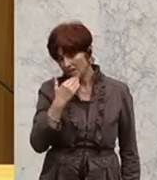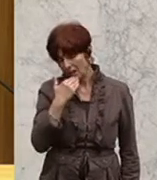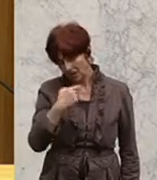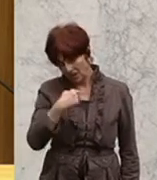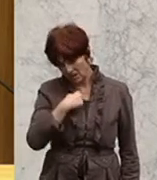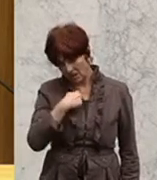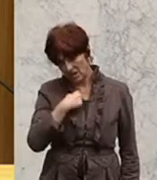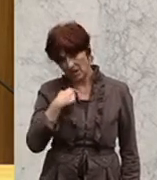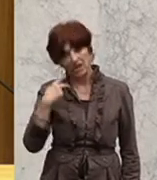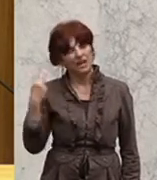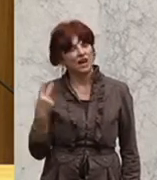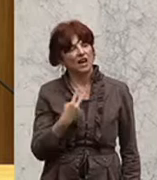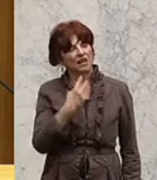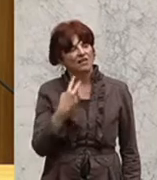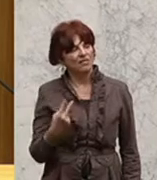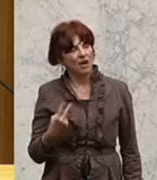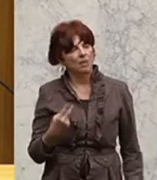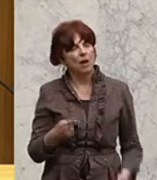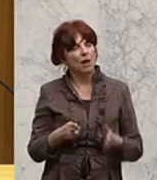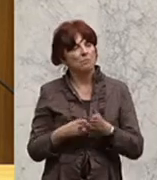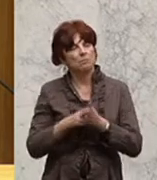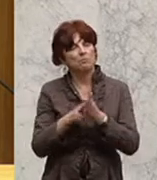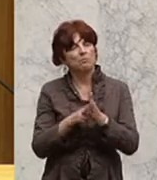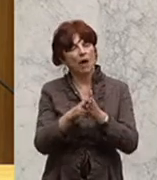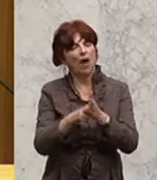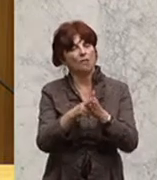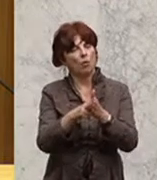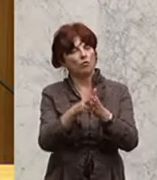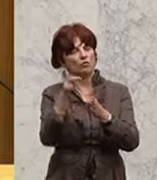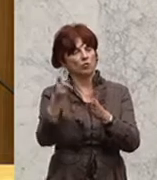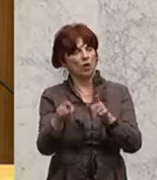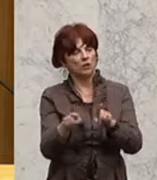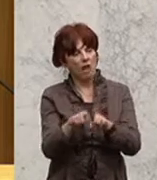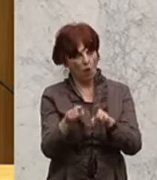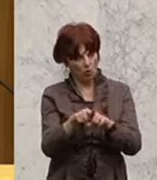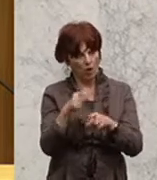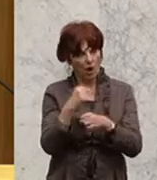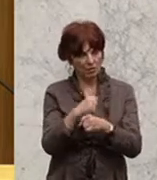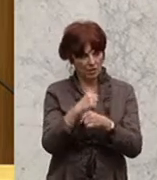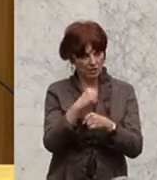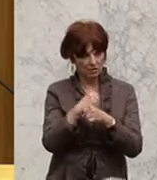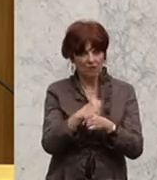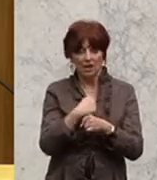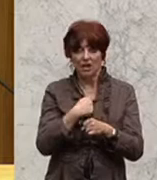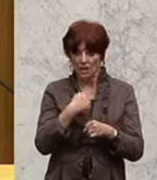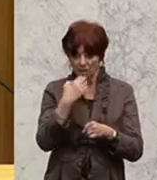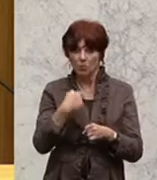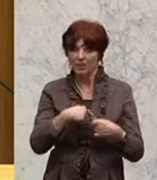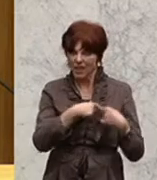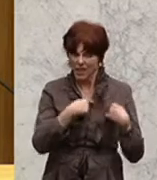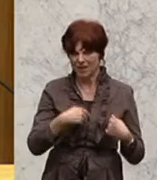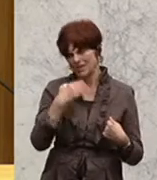konkret auf Bahnhöfen im Einsatz und habe ich gesehen, welche Hilfe letztendlich geleistet wird. Sehr herzlich für diese Hilfe